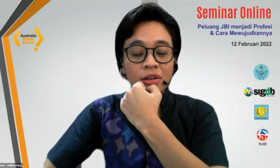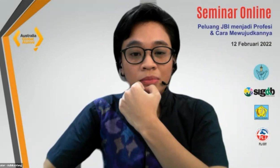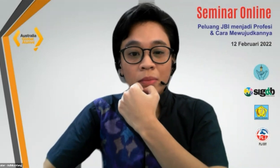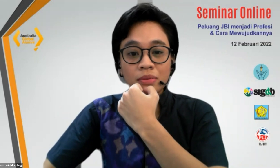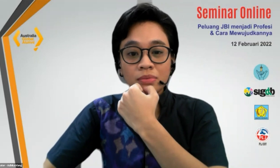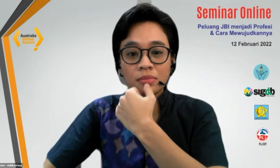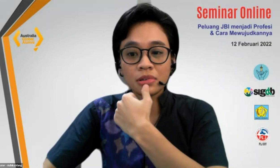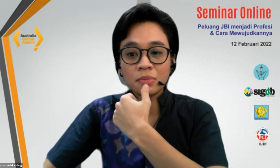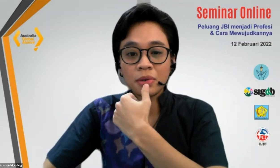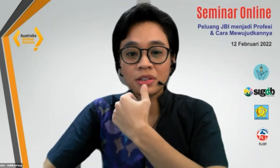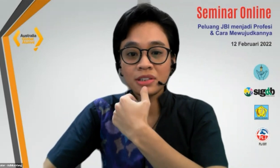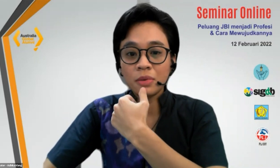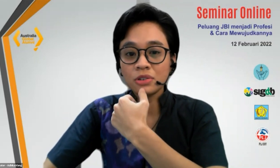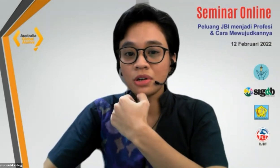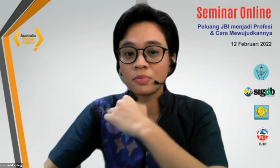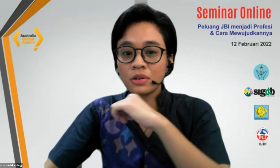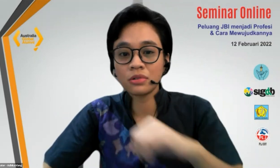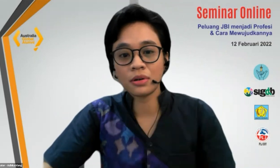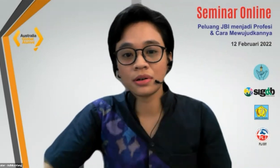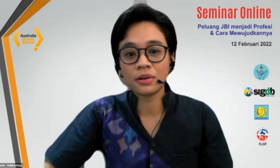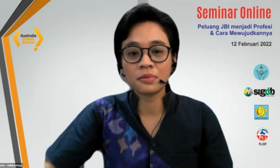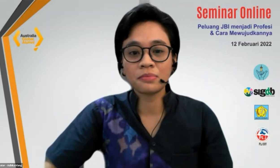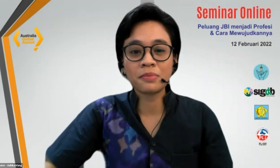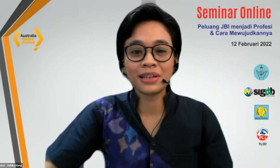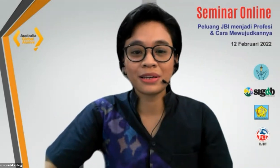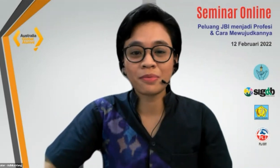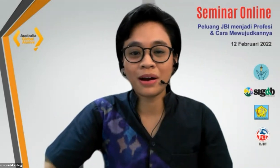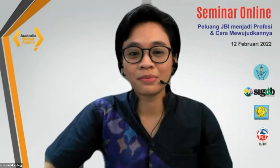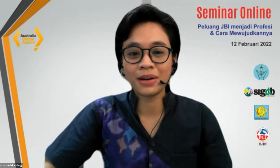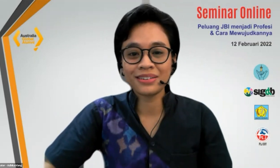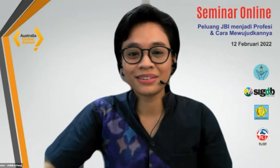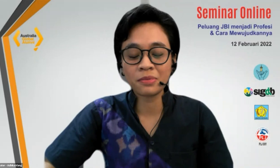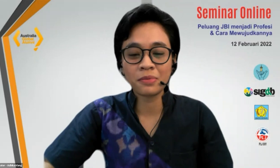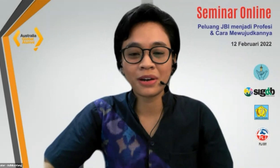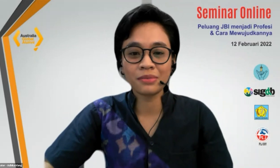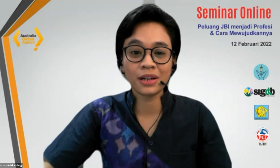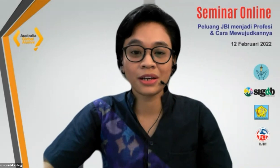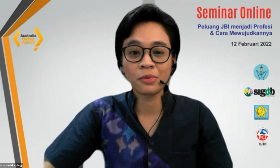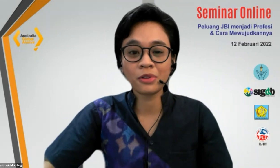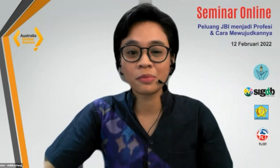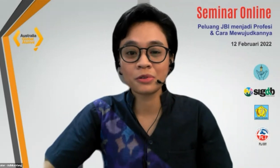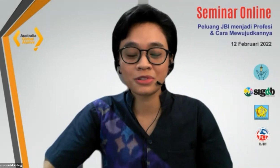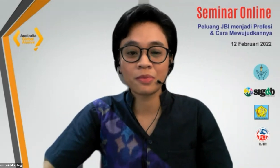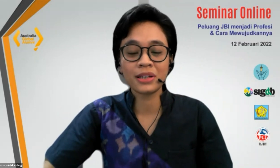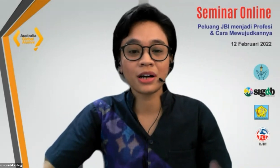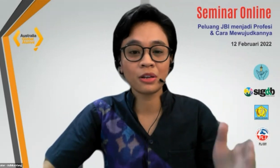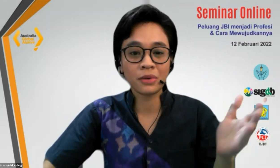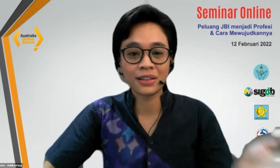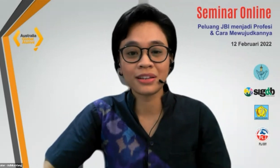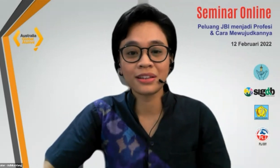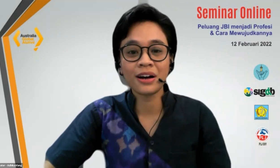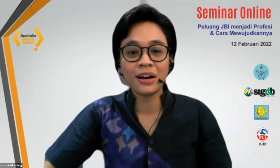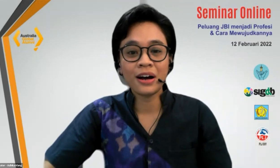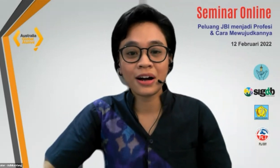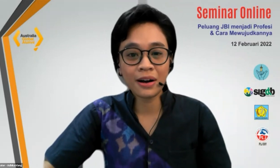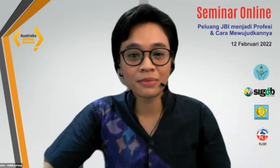dan ya memang sebagai seorang GB juga perlu memiliki pemahaman lebih mendalam terkait topik topik khusus apalagi kalau